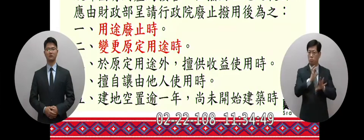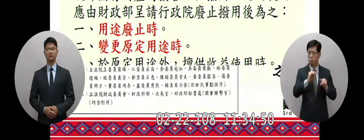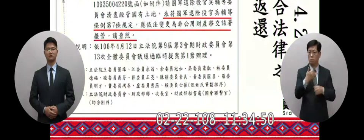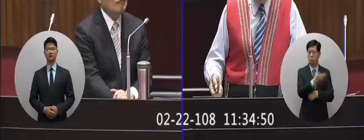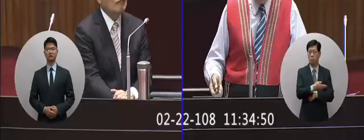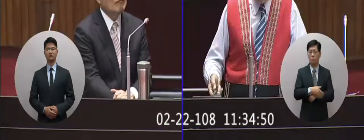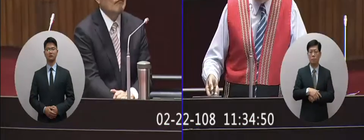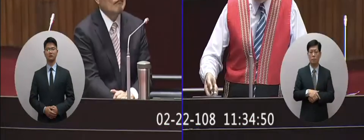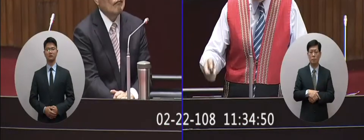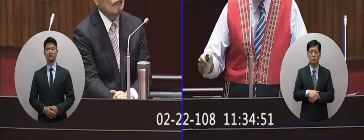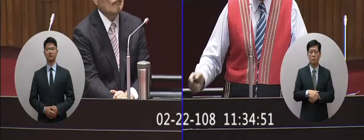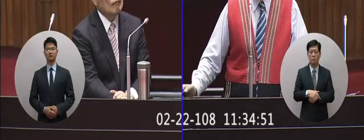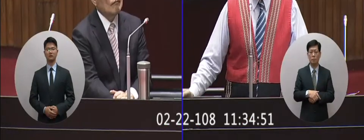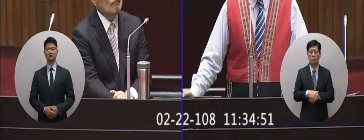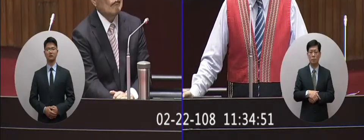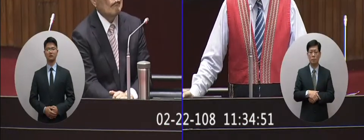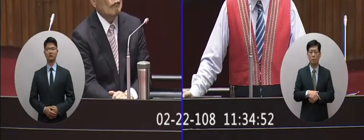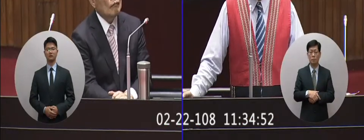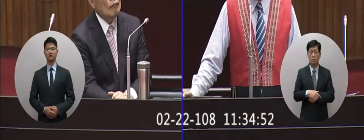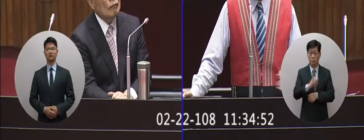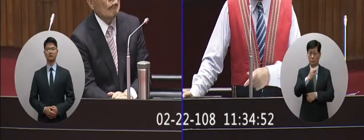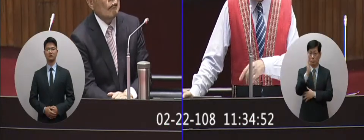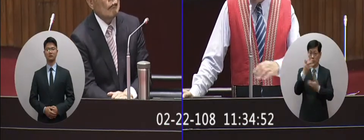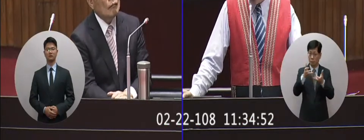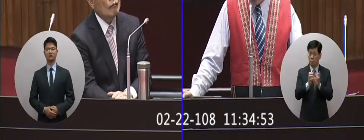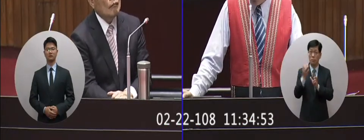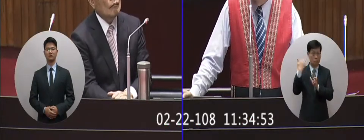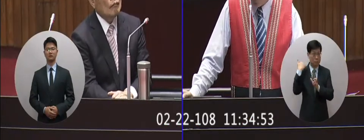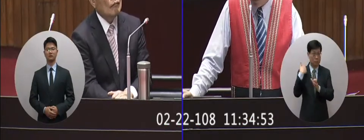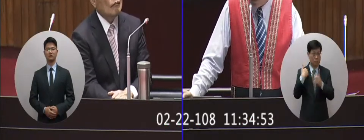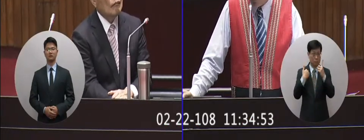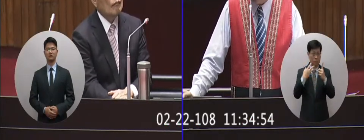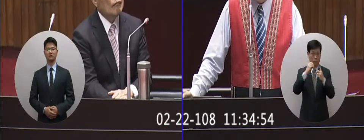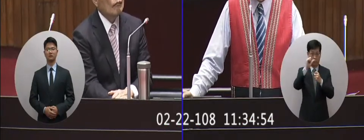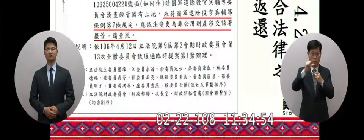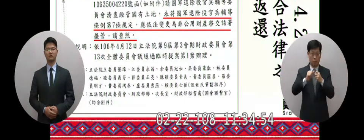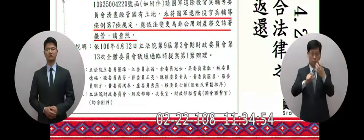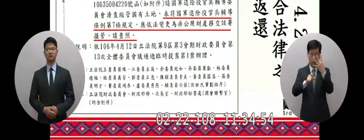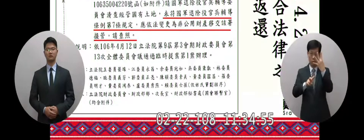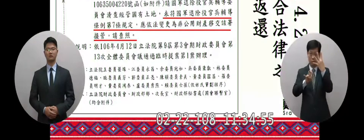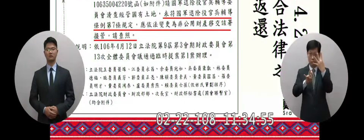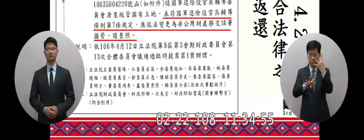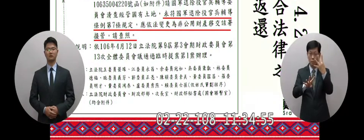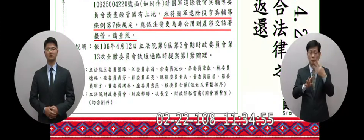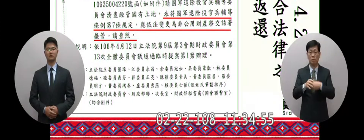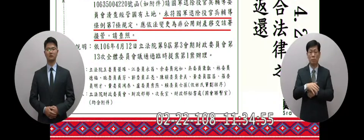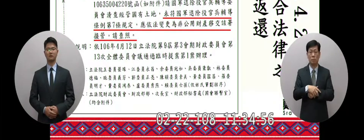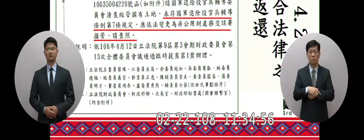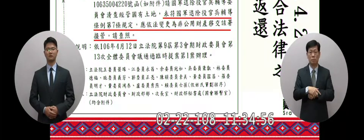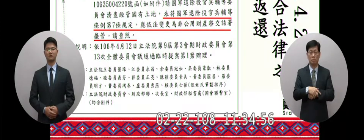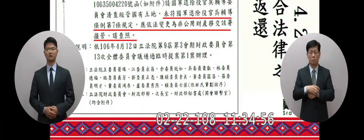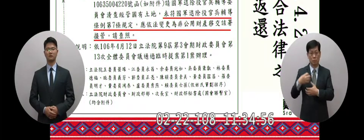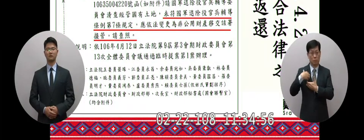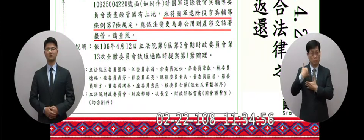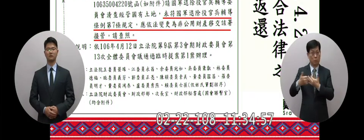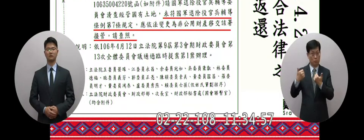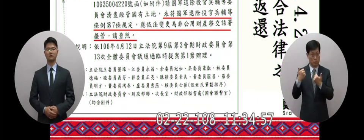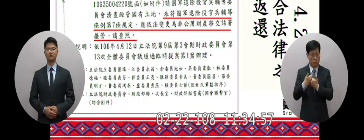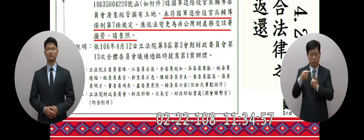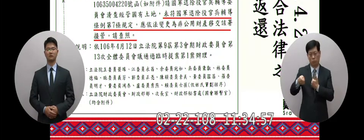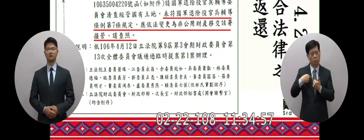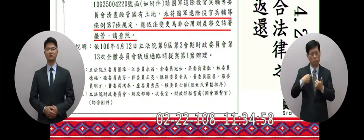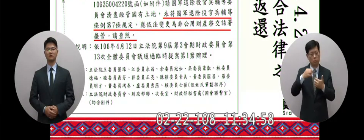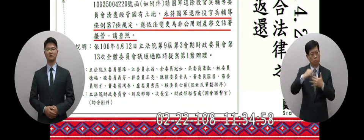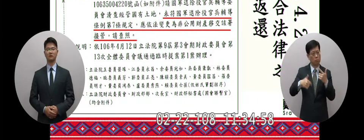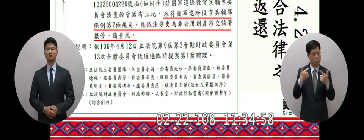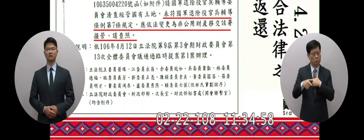国有财产署，啊，所以财政部，啊，曾经在106年4月24日，啊，退伍会未符合法